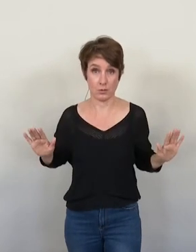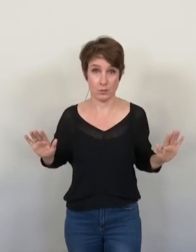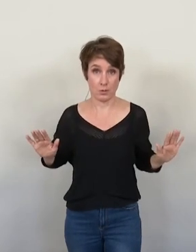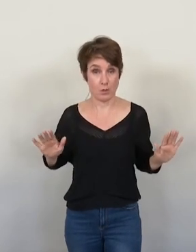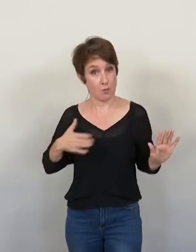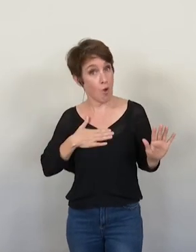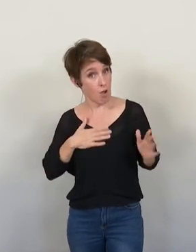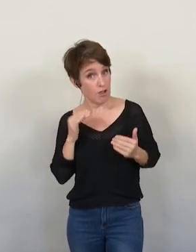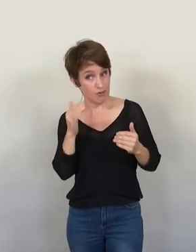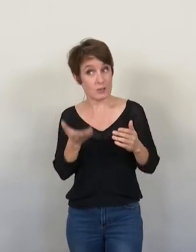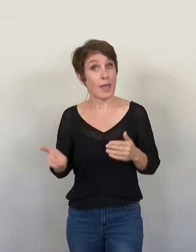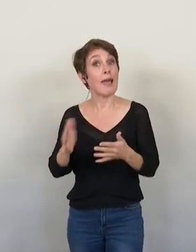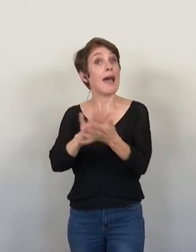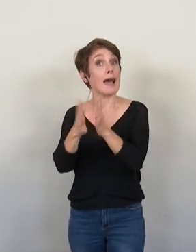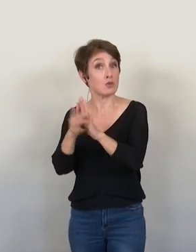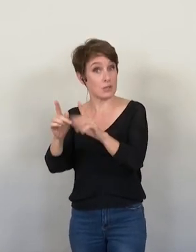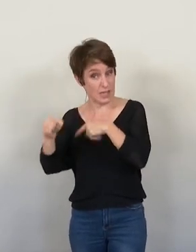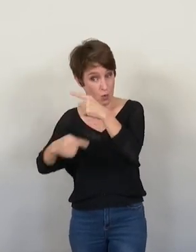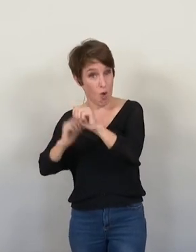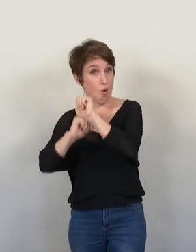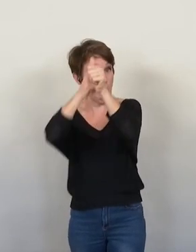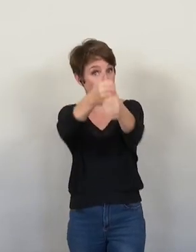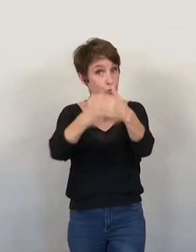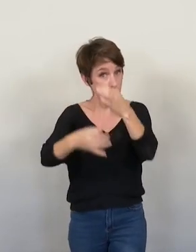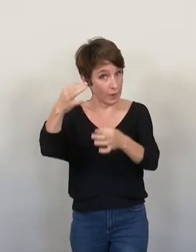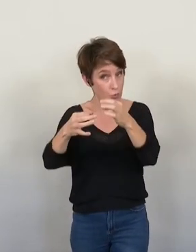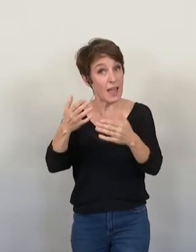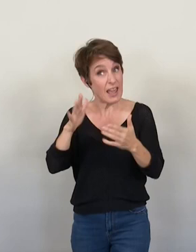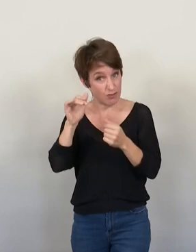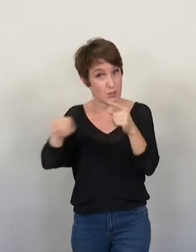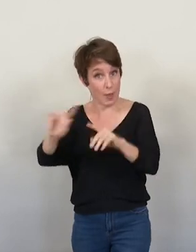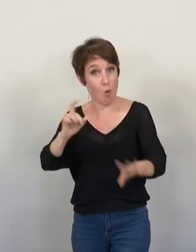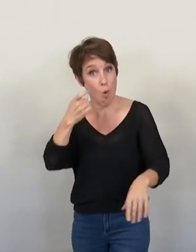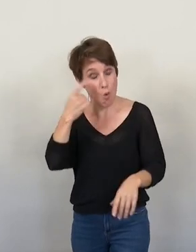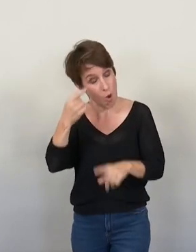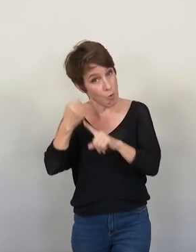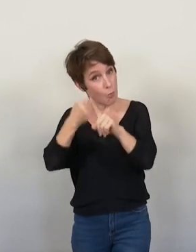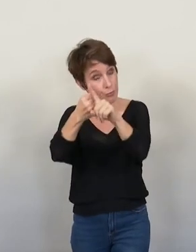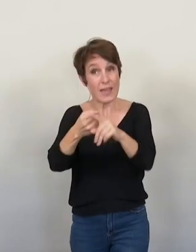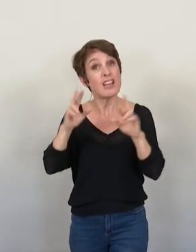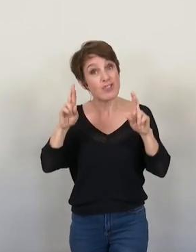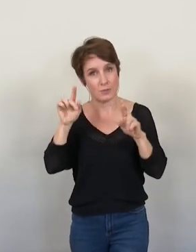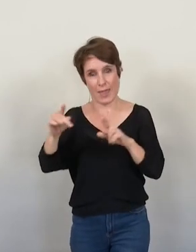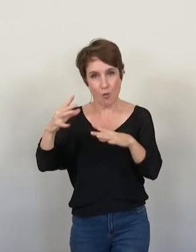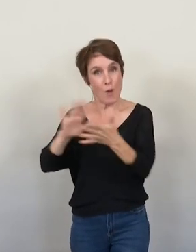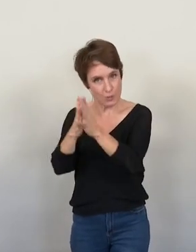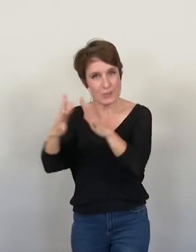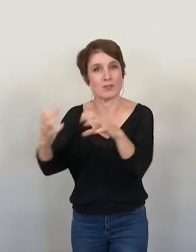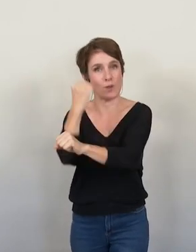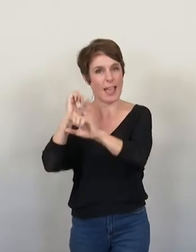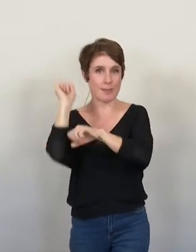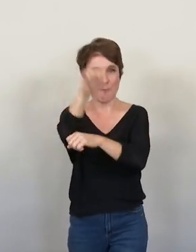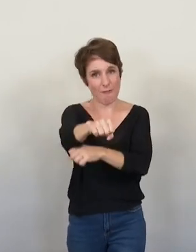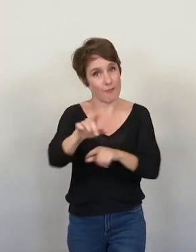j'espère que les associations qui attaquent vos délibérations ont suffisamment d'éléments pour étayer leur dossier et je leur souhaite la victoire la